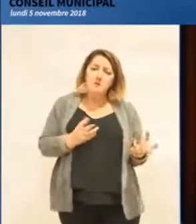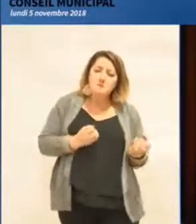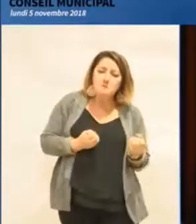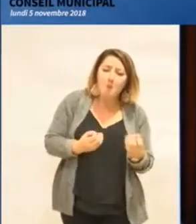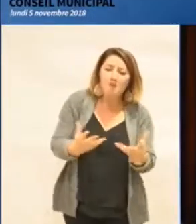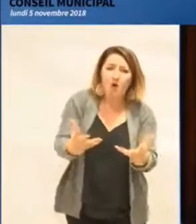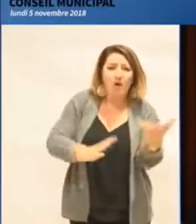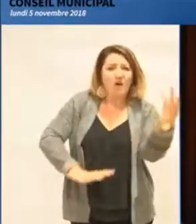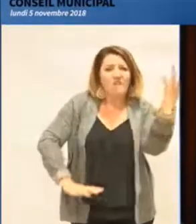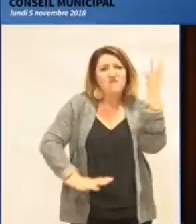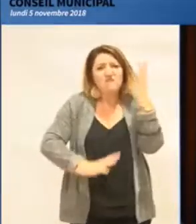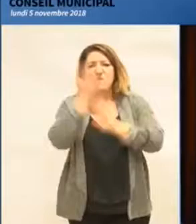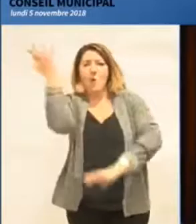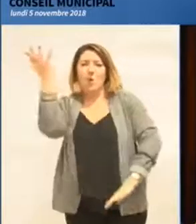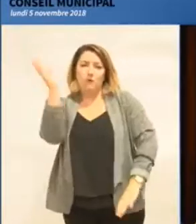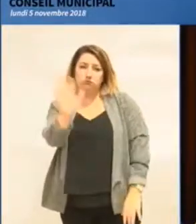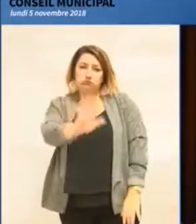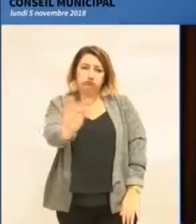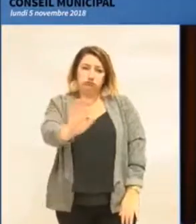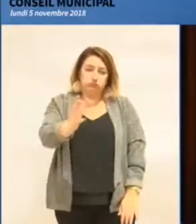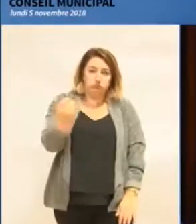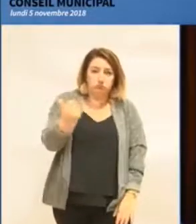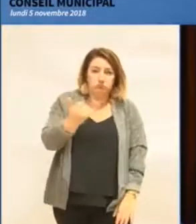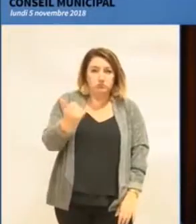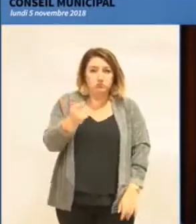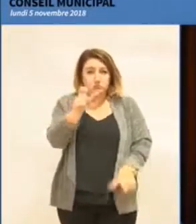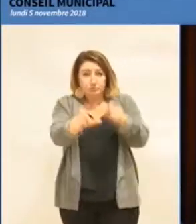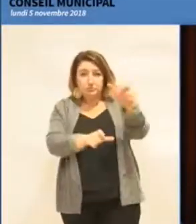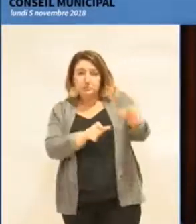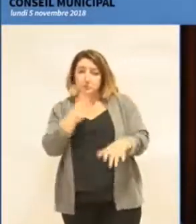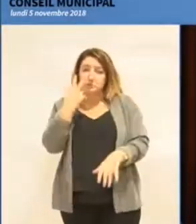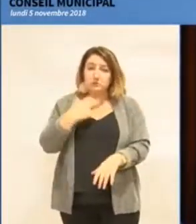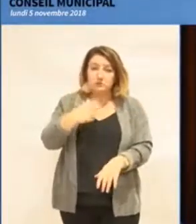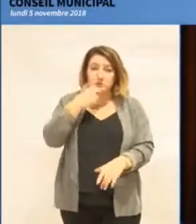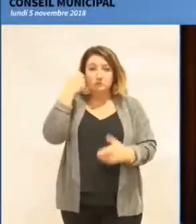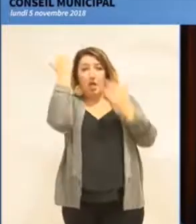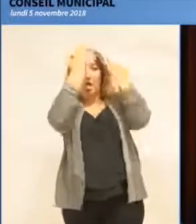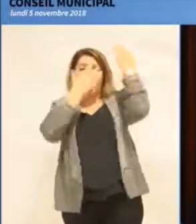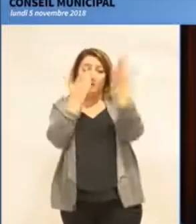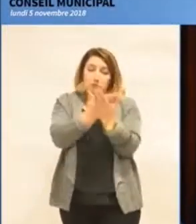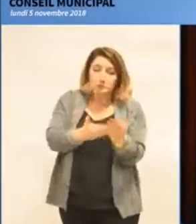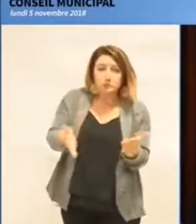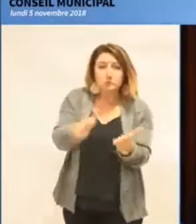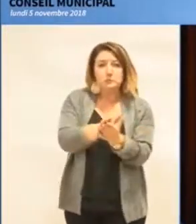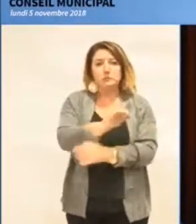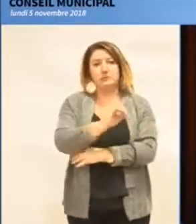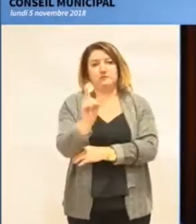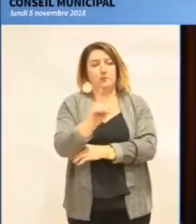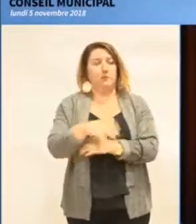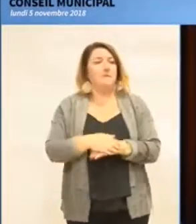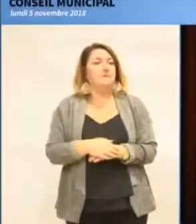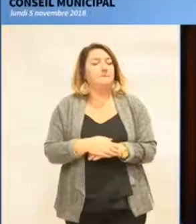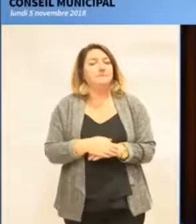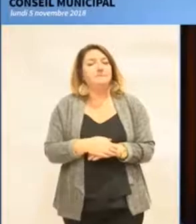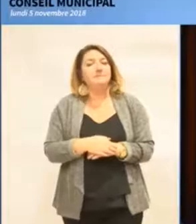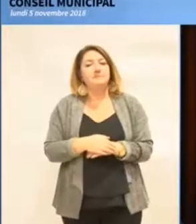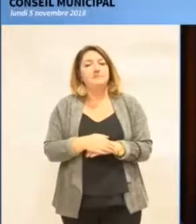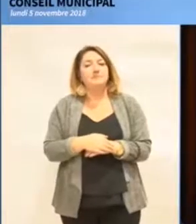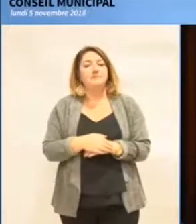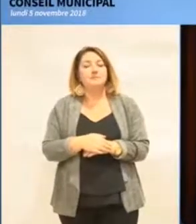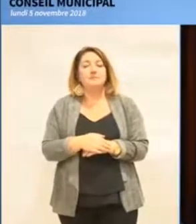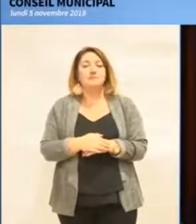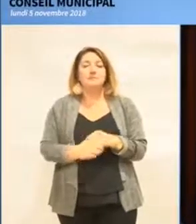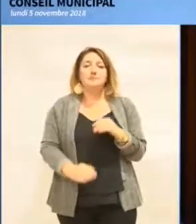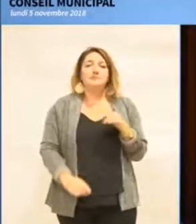inquiète encore plus nos concitoyens. Derrière vous, monsieur le maire et madame la première adjointe, il y a 3 mots: